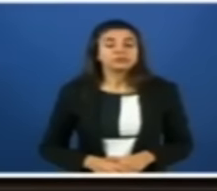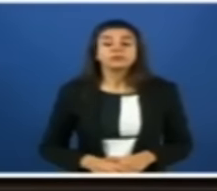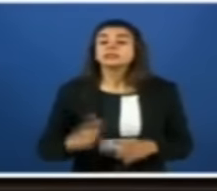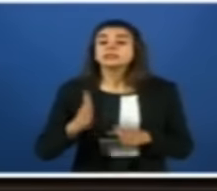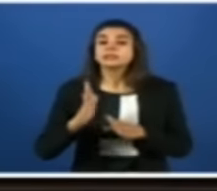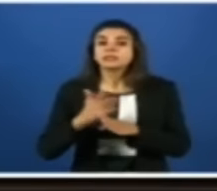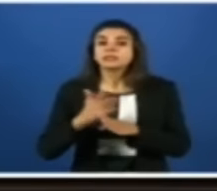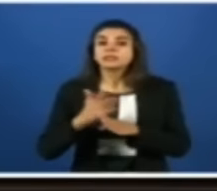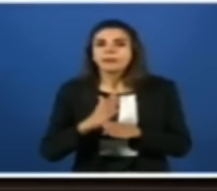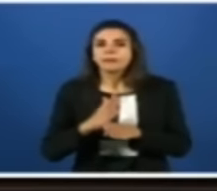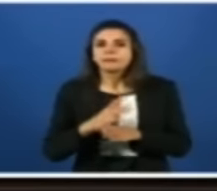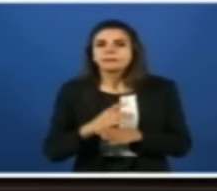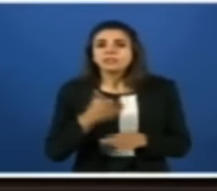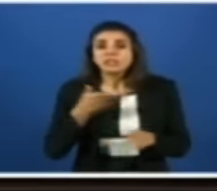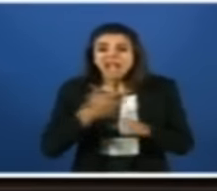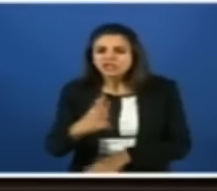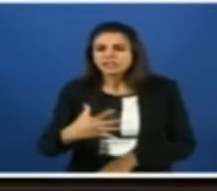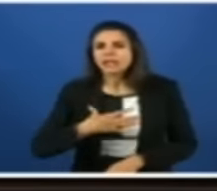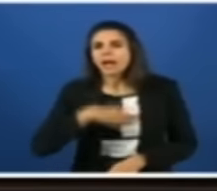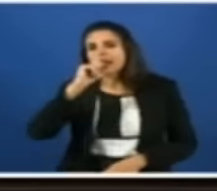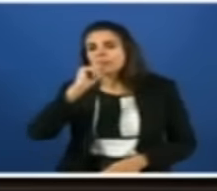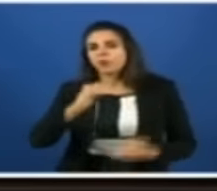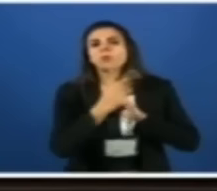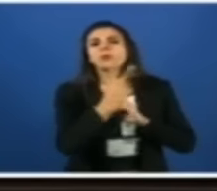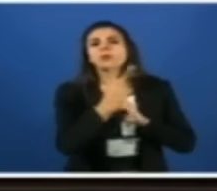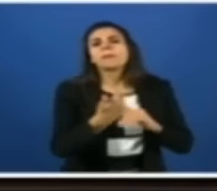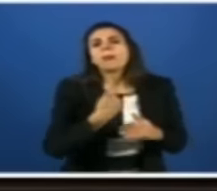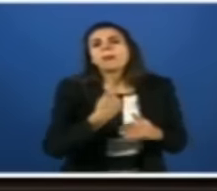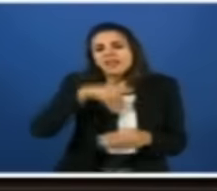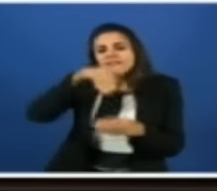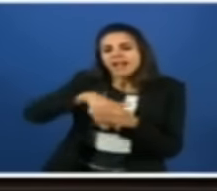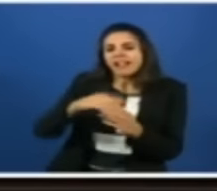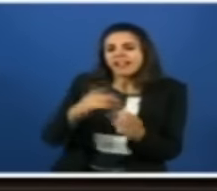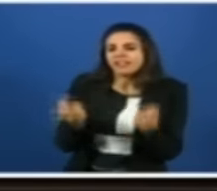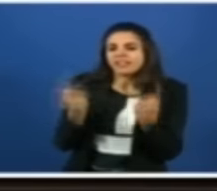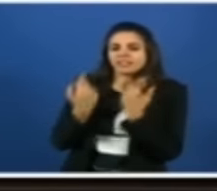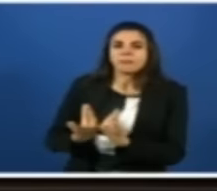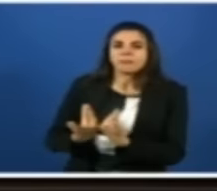Çünkü işin sahibi millettir. Biz vekiliz.